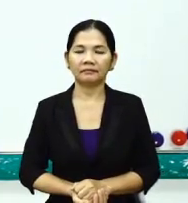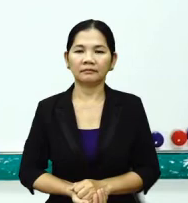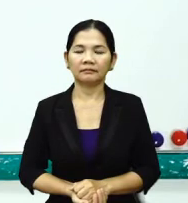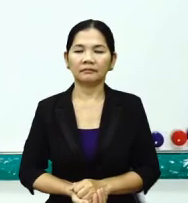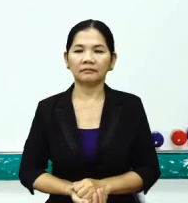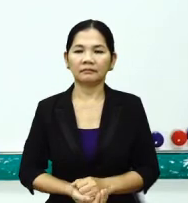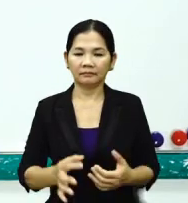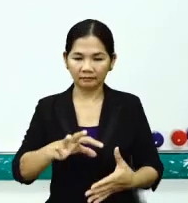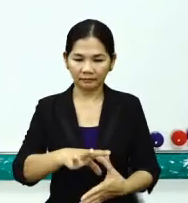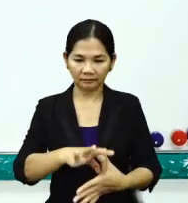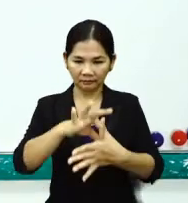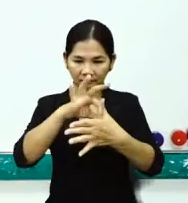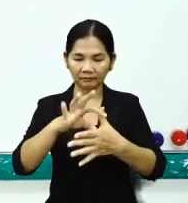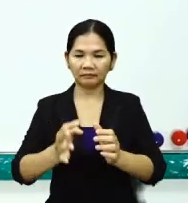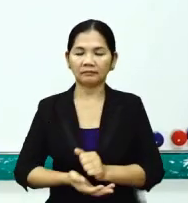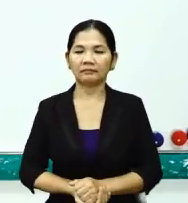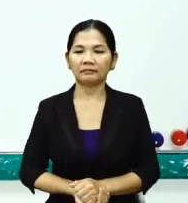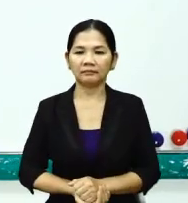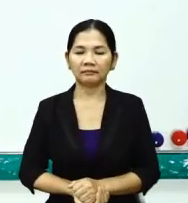Sạch.